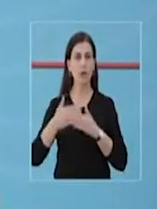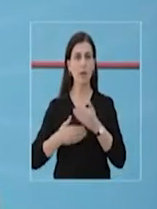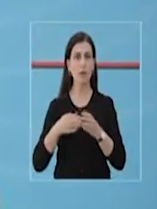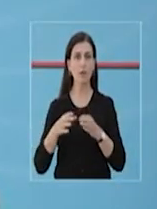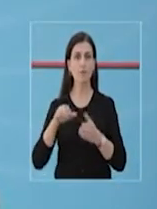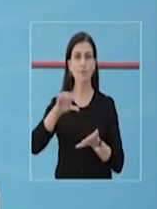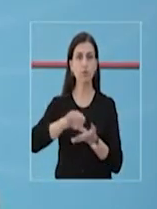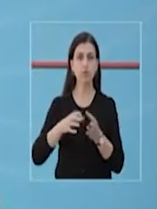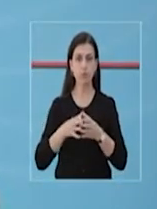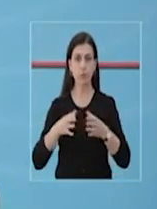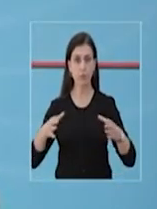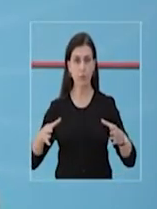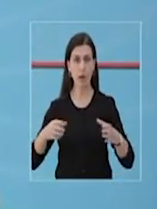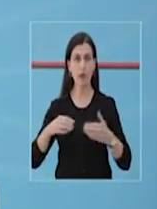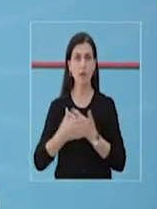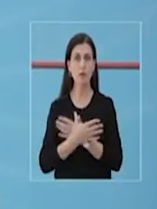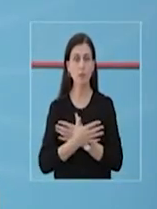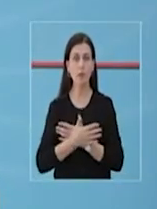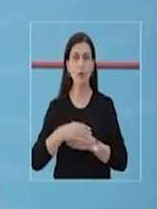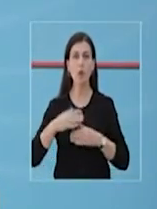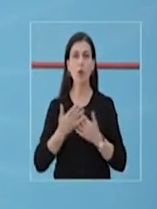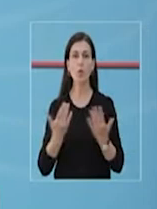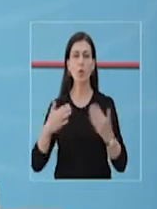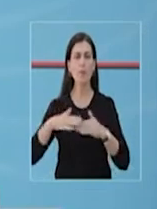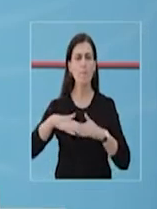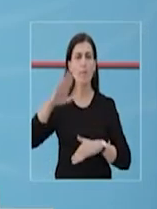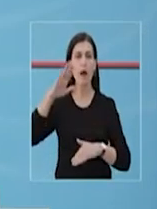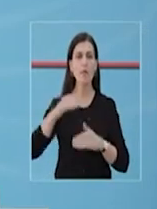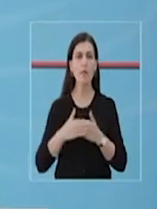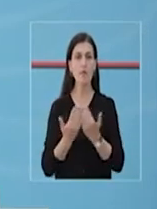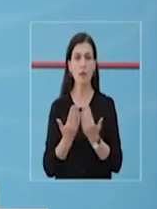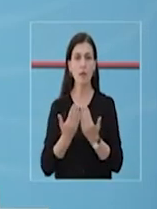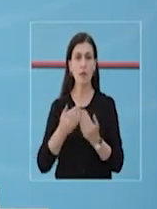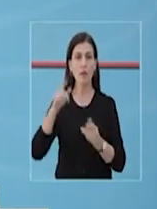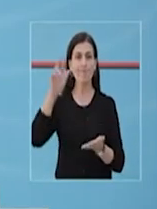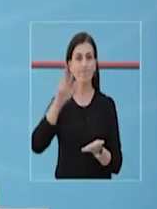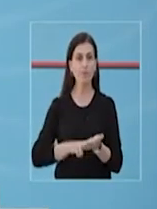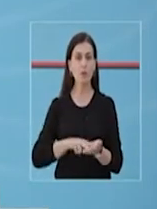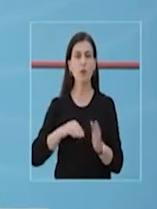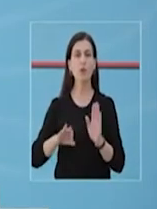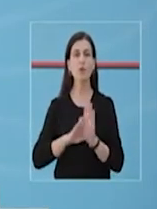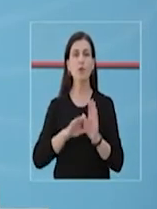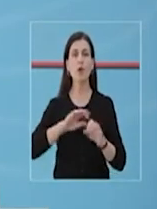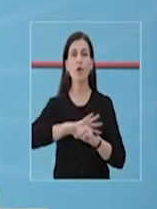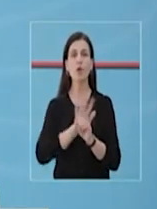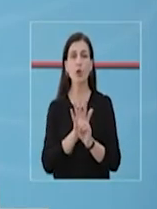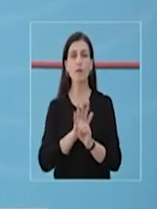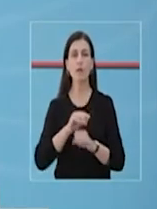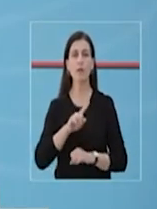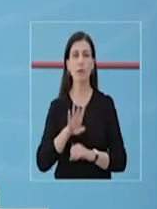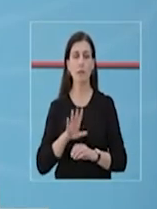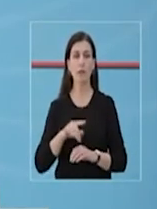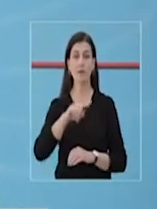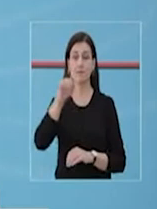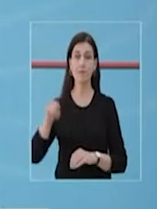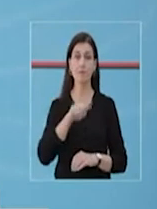të jetë vatra kryesore në vend, me një numër të lartë të rasteve ditore të konfirmuara pozitiv me COVID-19. Në të gjitha zonat e tjera